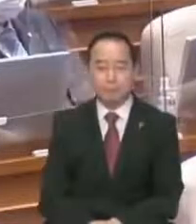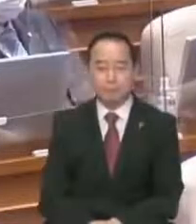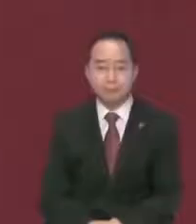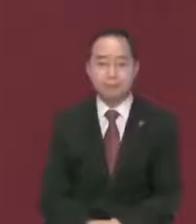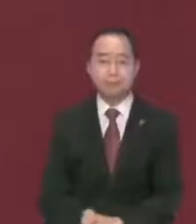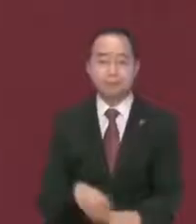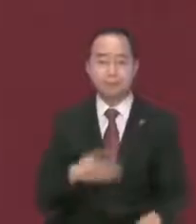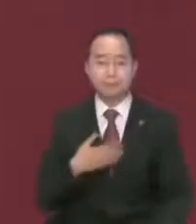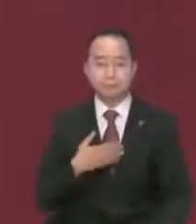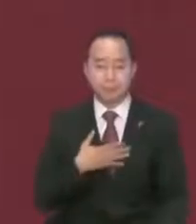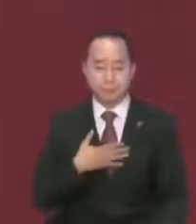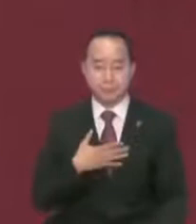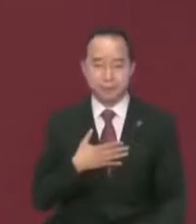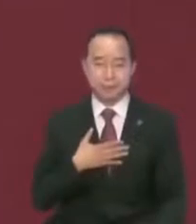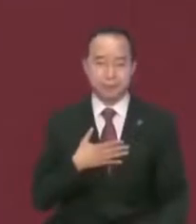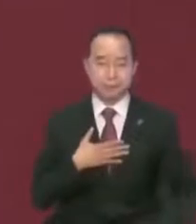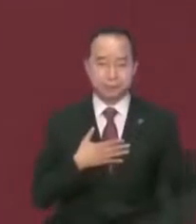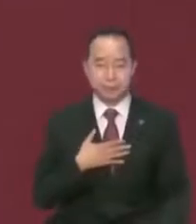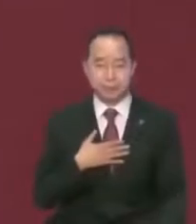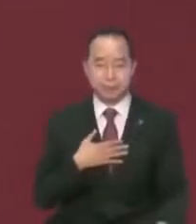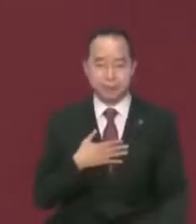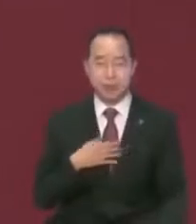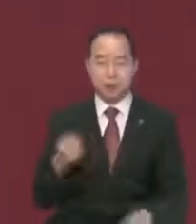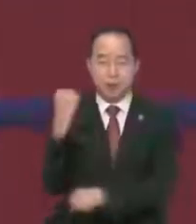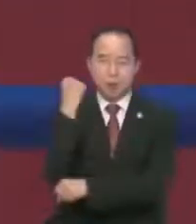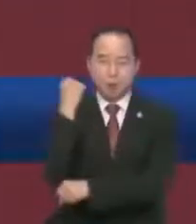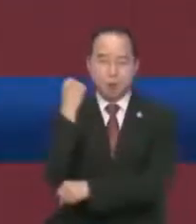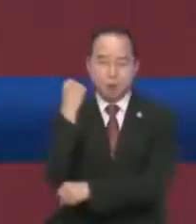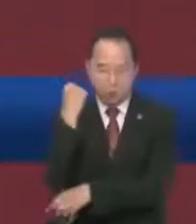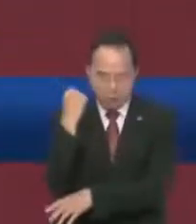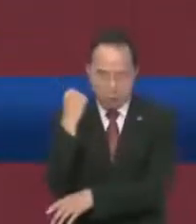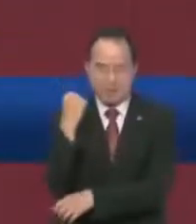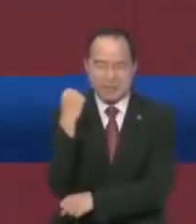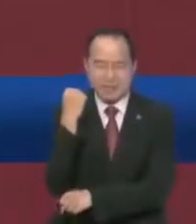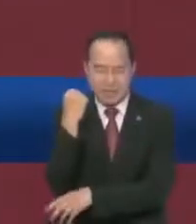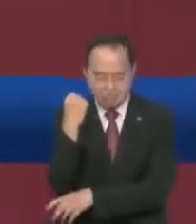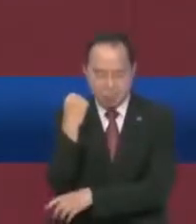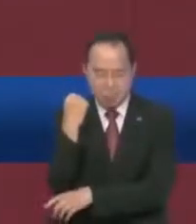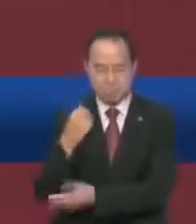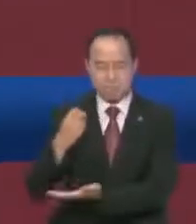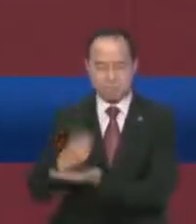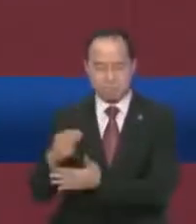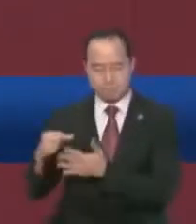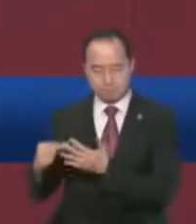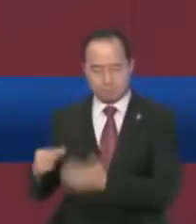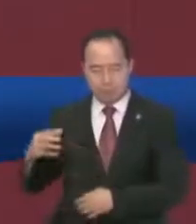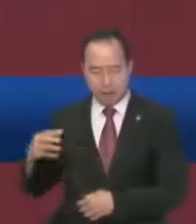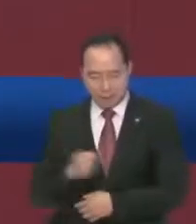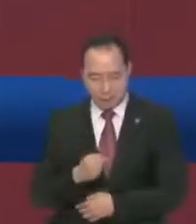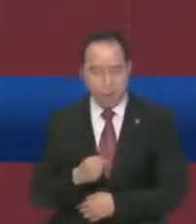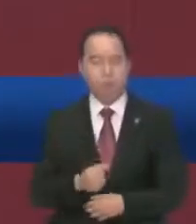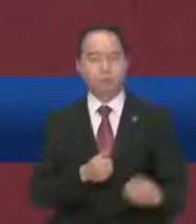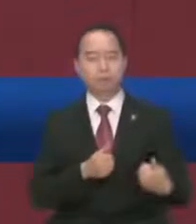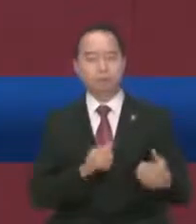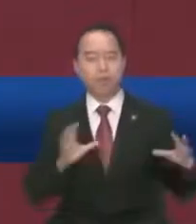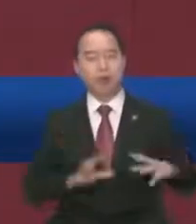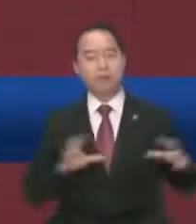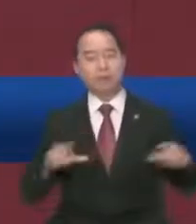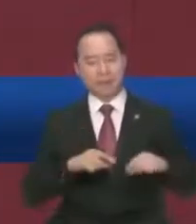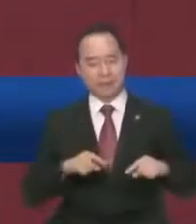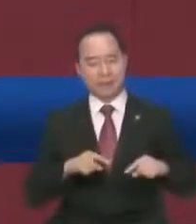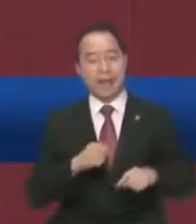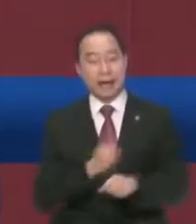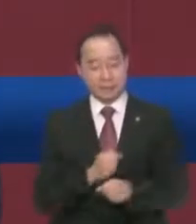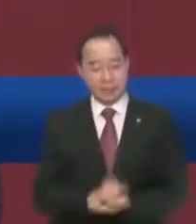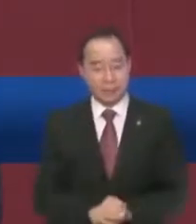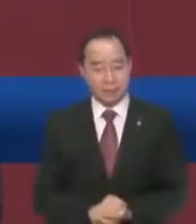저는 원칙 있는 협치를 약속드린 바 있습니다. 저는 누구도 반대를 위한 반대는 하지 않을